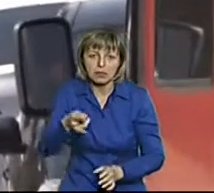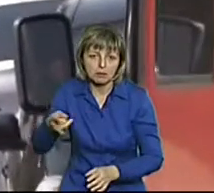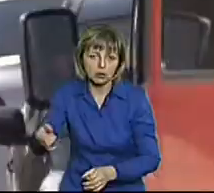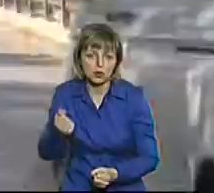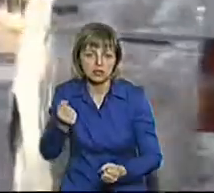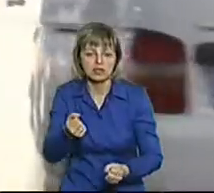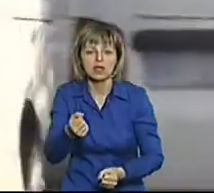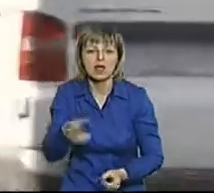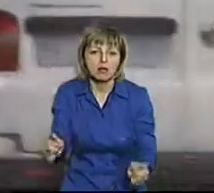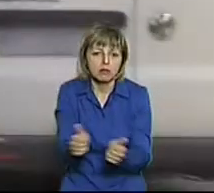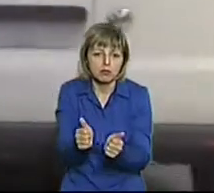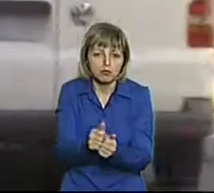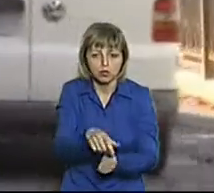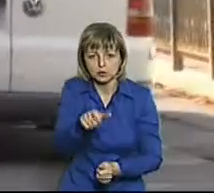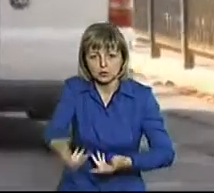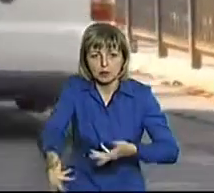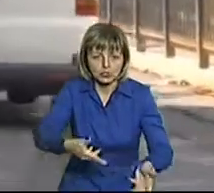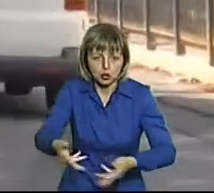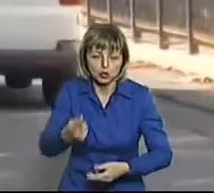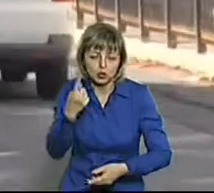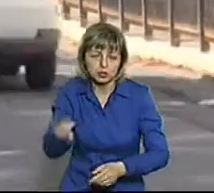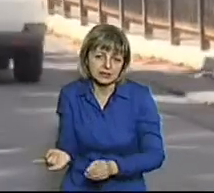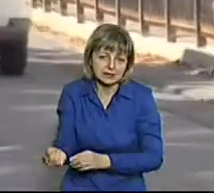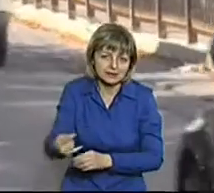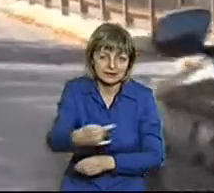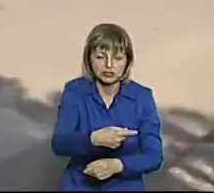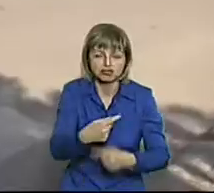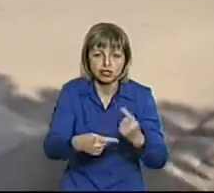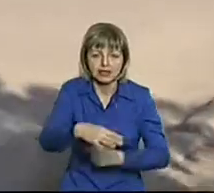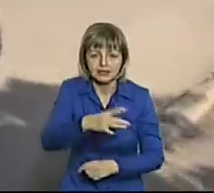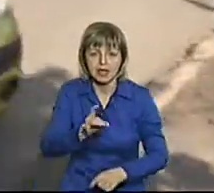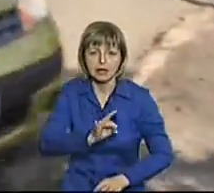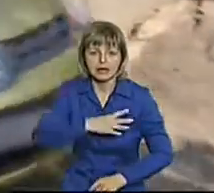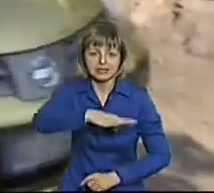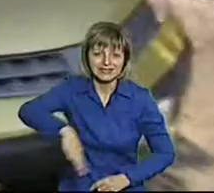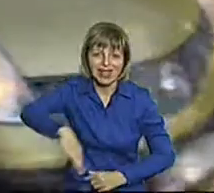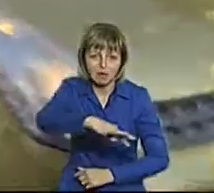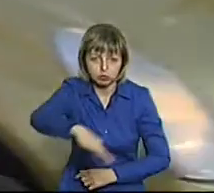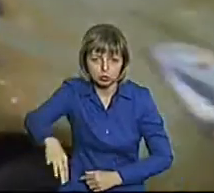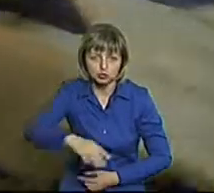авто поруч із пішохідним переходом. Одні заїжджають на територію через зебру,